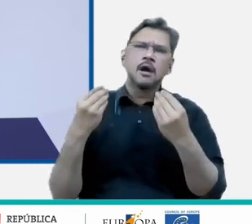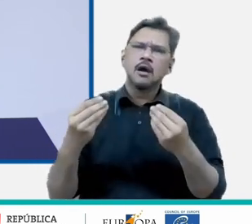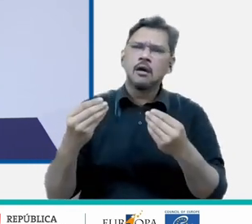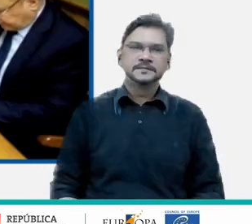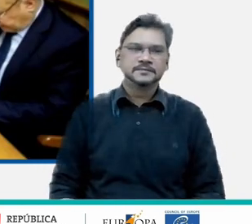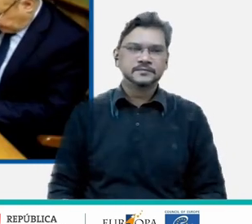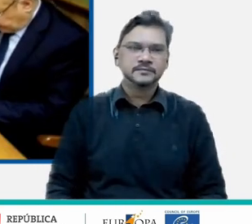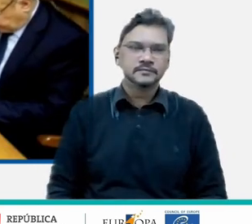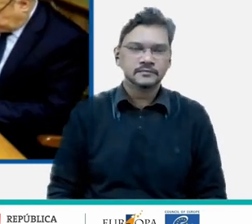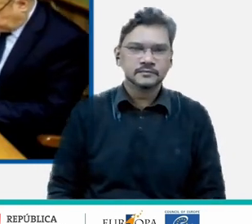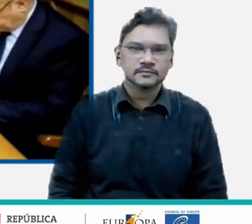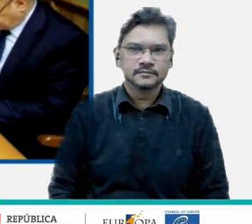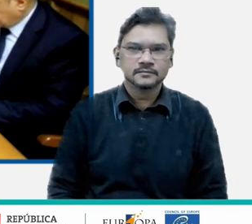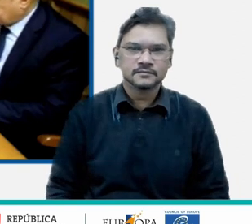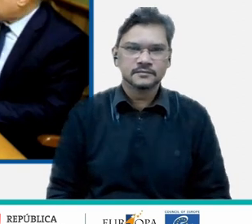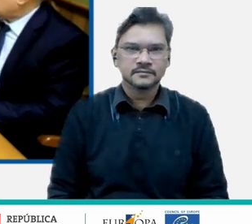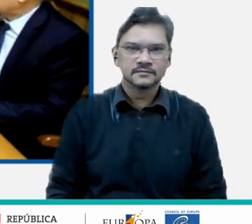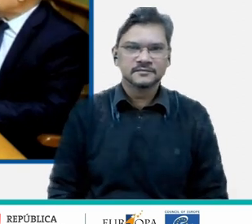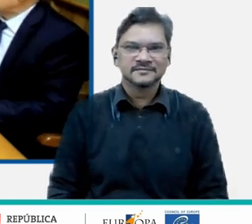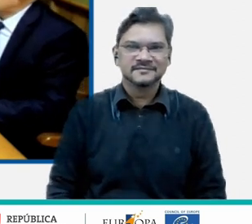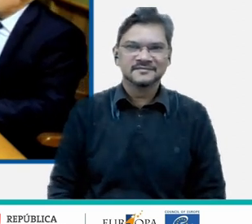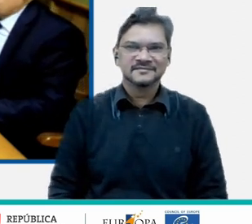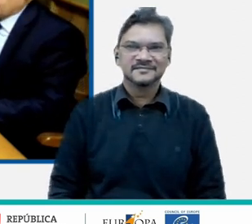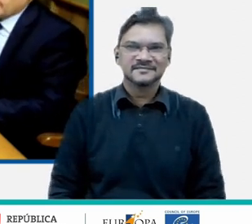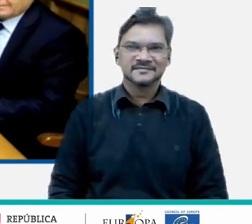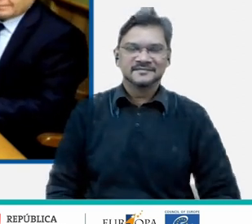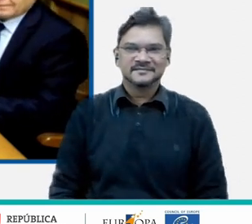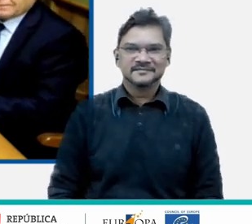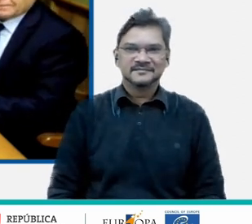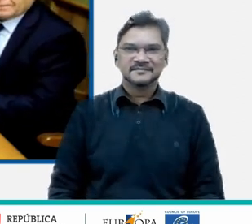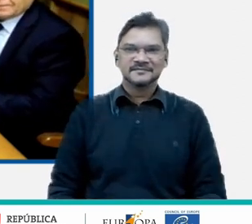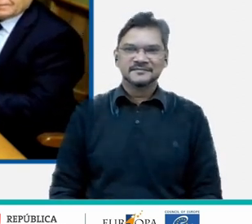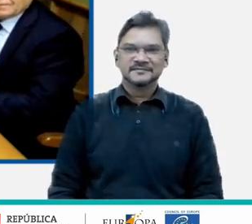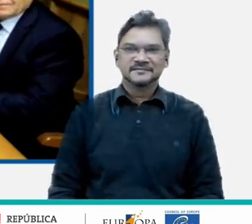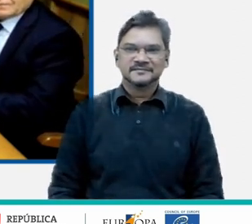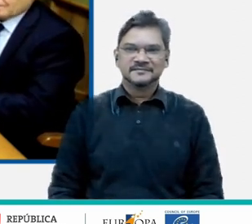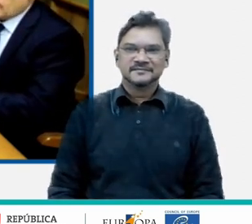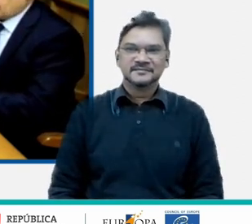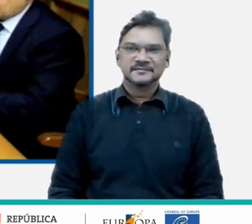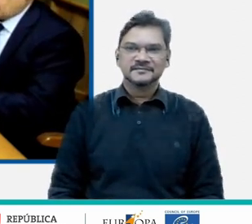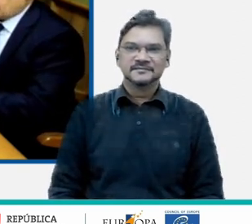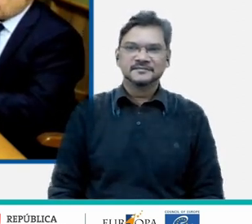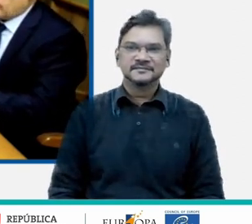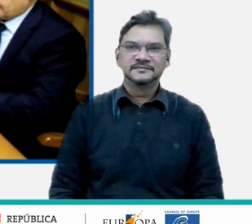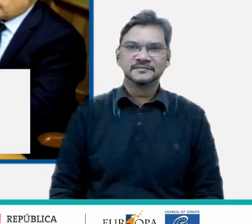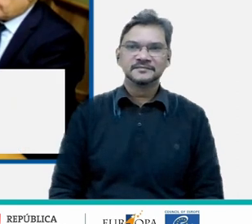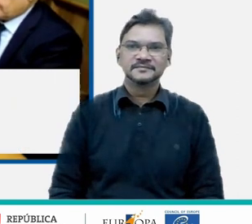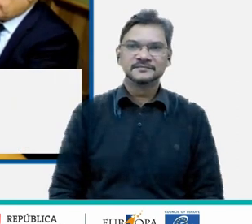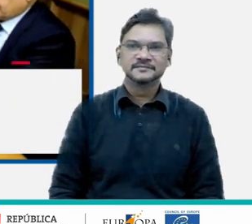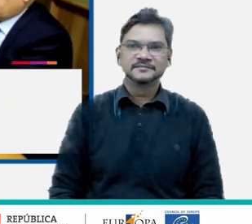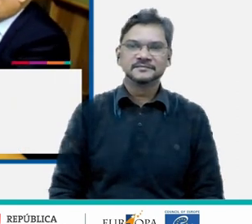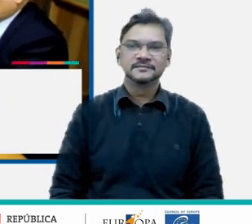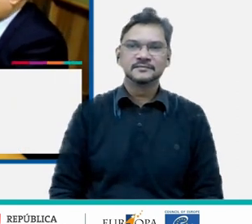Mr. Уважаемые участники форума, дамы и господа, благодарю вас за представленное слово